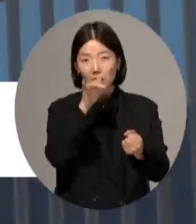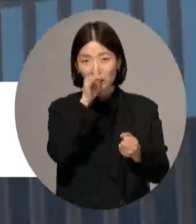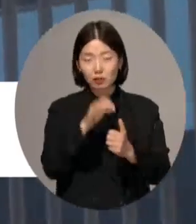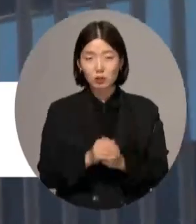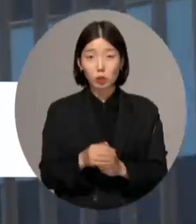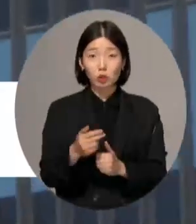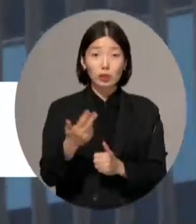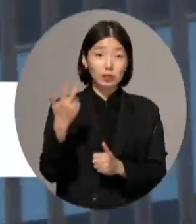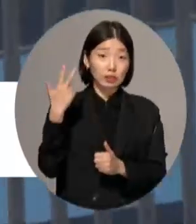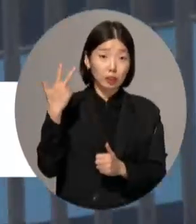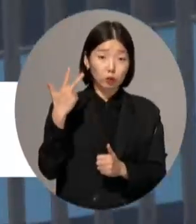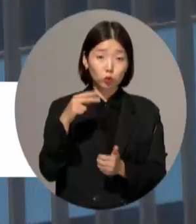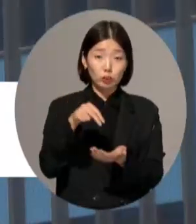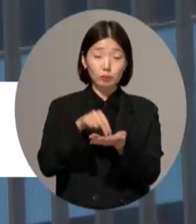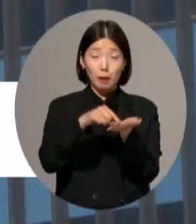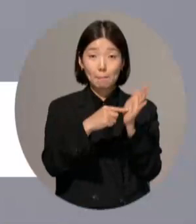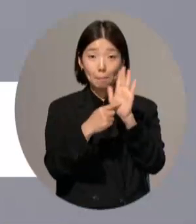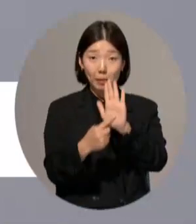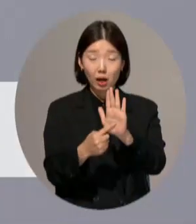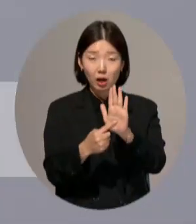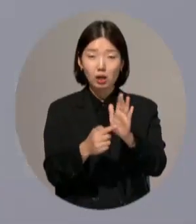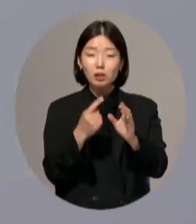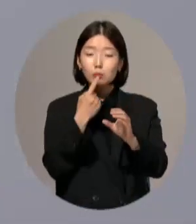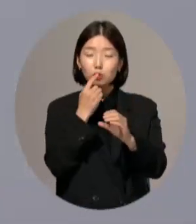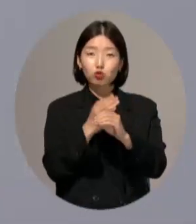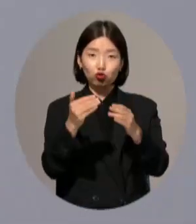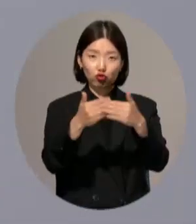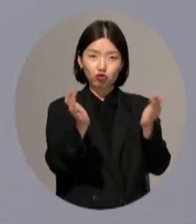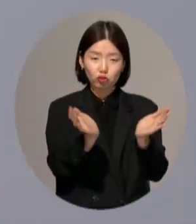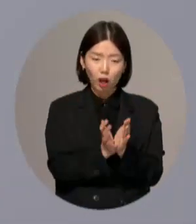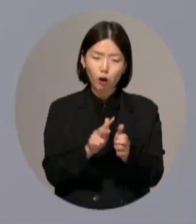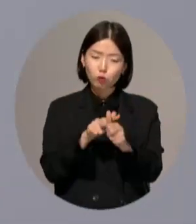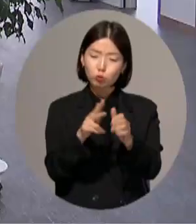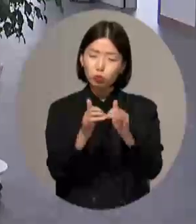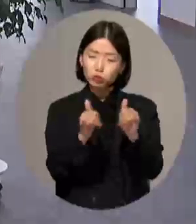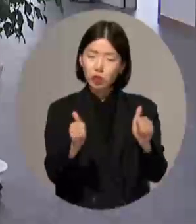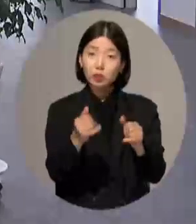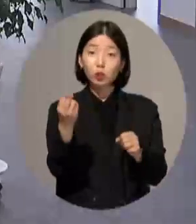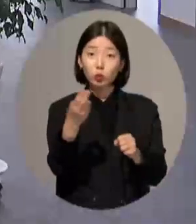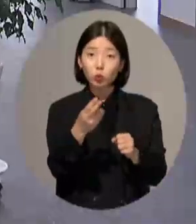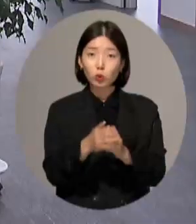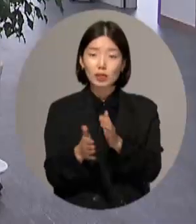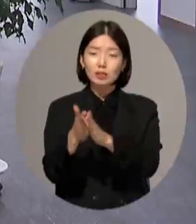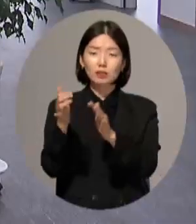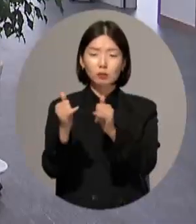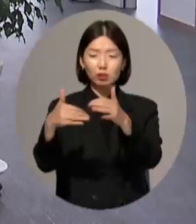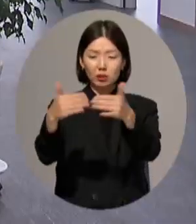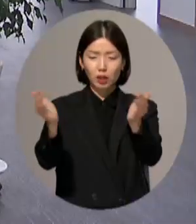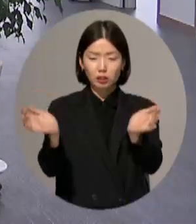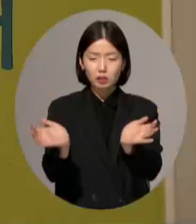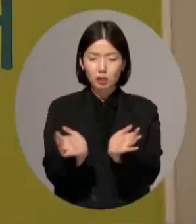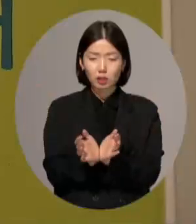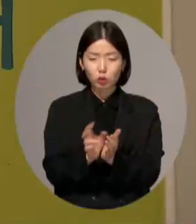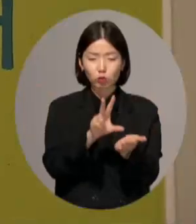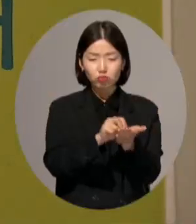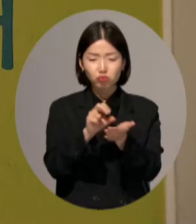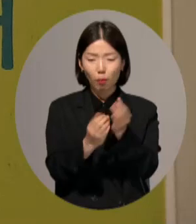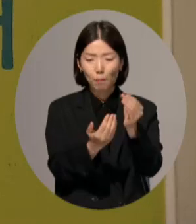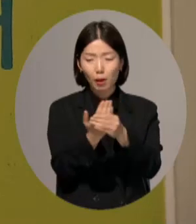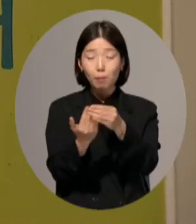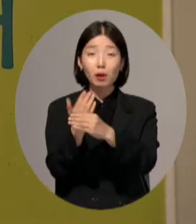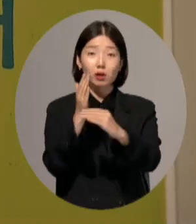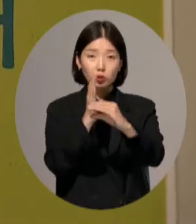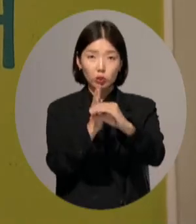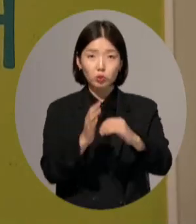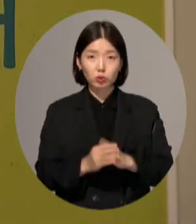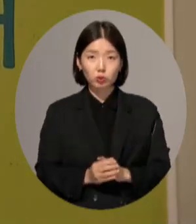지난주 잇따라 입장을 내놓은 민주당 전북도당 과 각 예비후보 들에 이어 돈의 시민사회를 중심으로 파장이 이어졌습니다